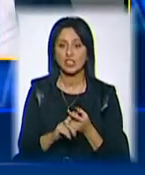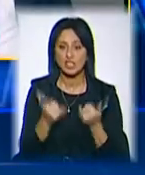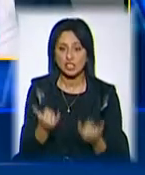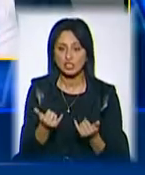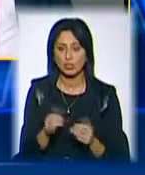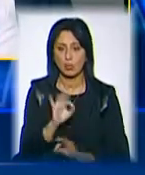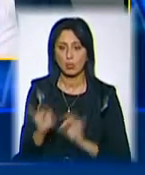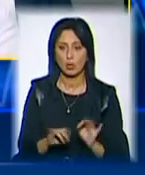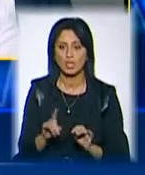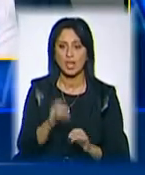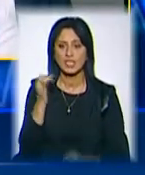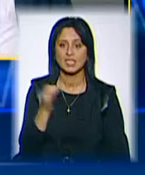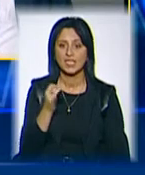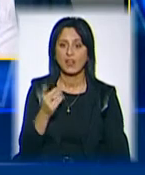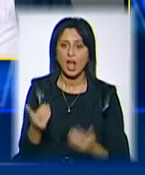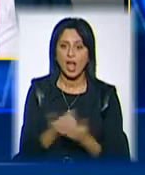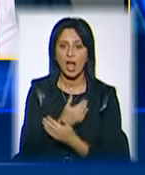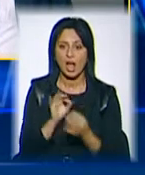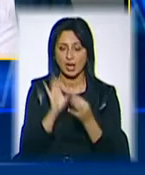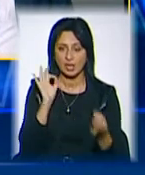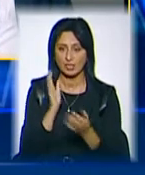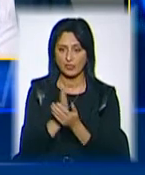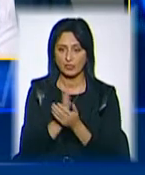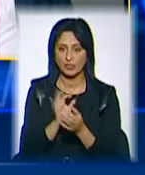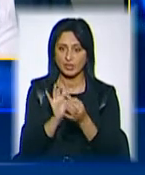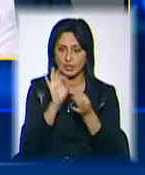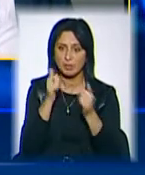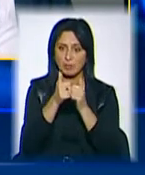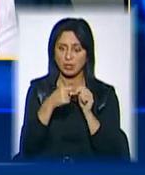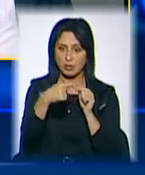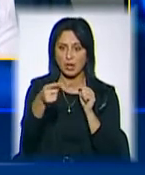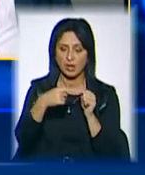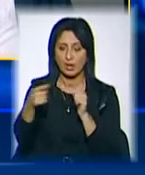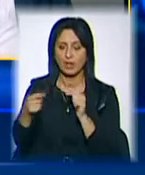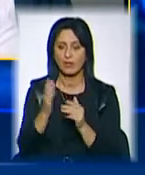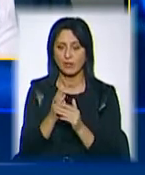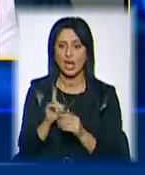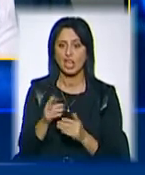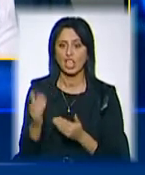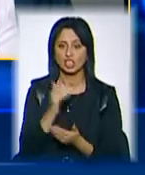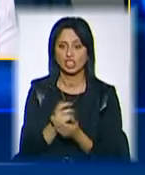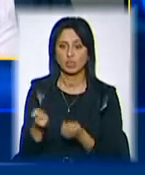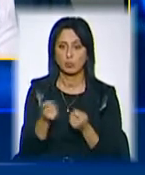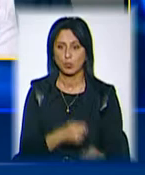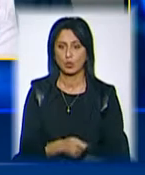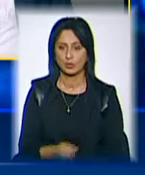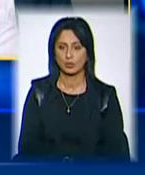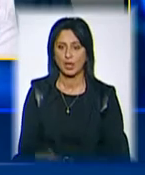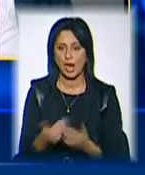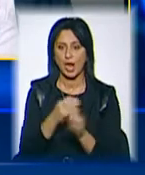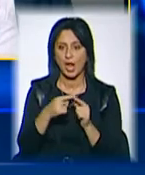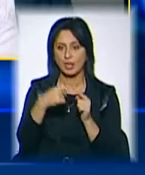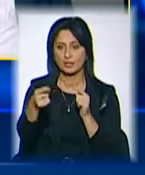მიმდინარე პროექტებს, საინტერესოა რა ახალი გადამცემი ხაზები შენდება მეზობელ ქვეყნებთან და რა შედეგს მოუტანს ქვეყანას ახალი ხაზები